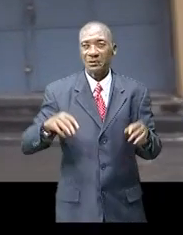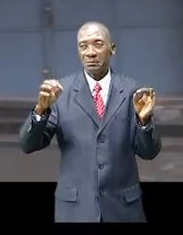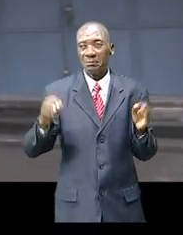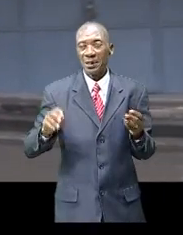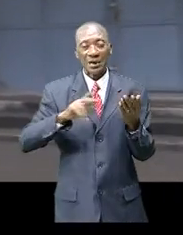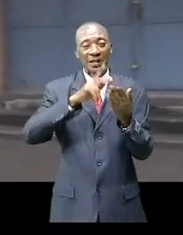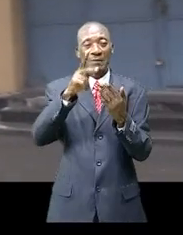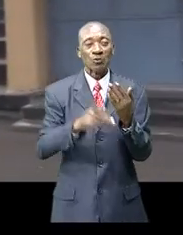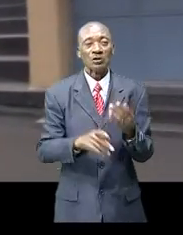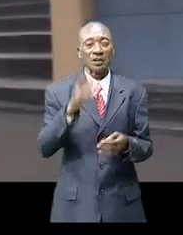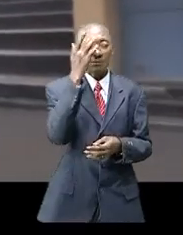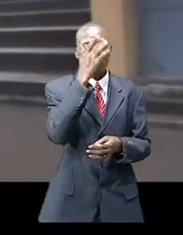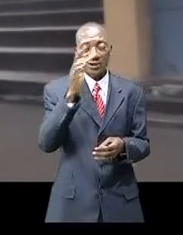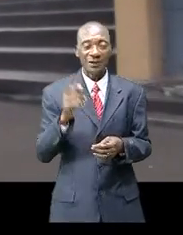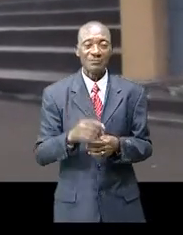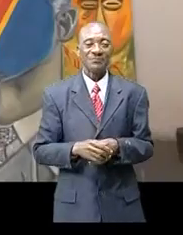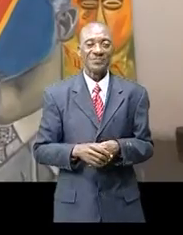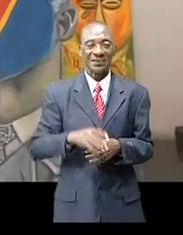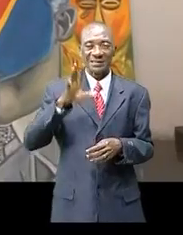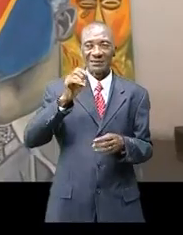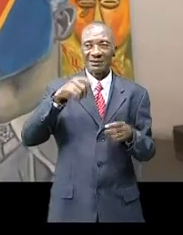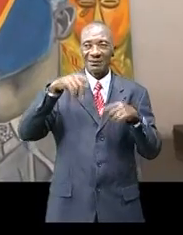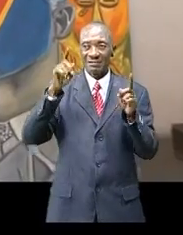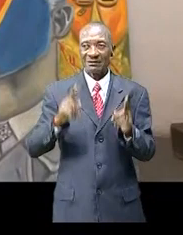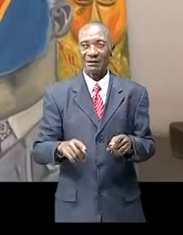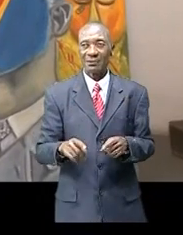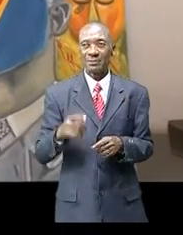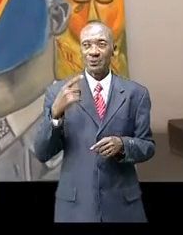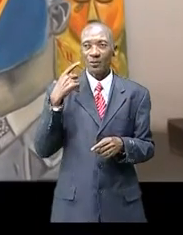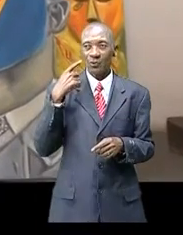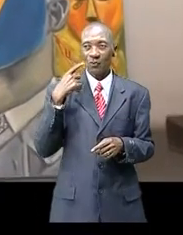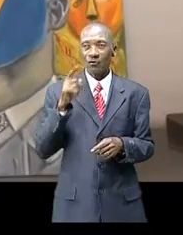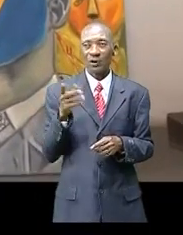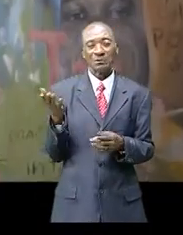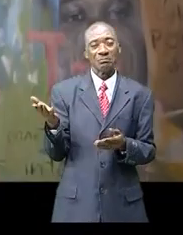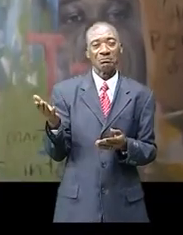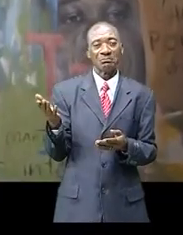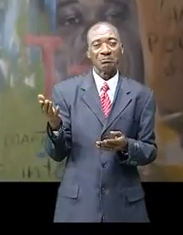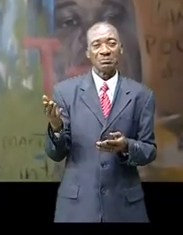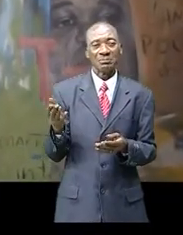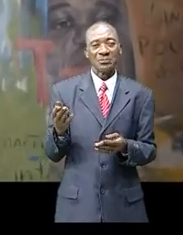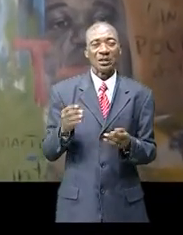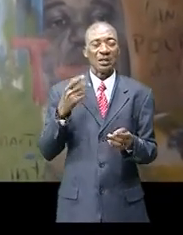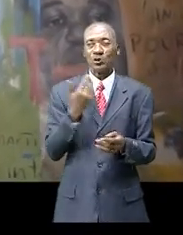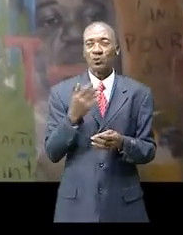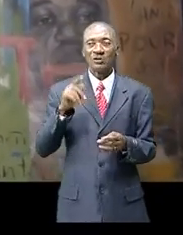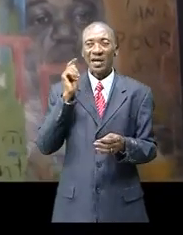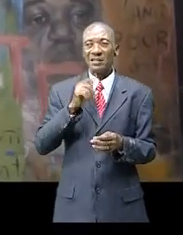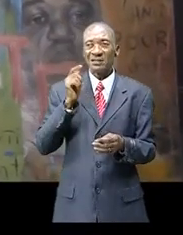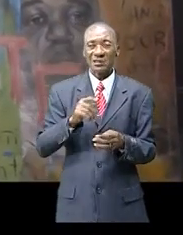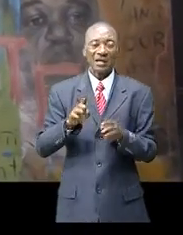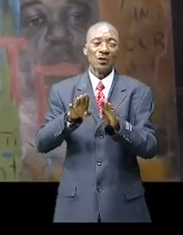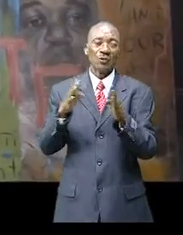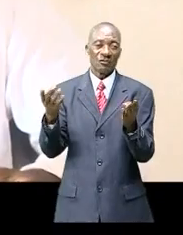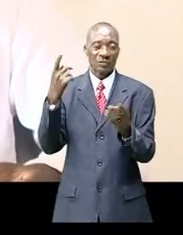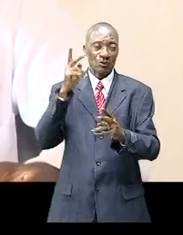avènement. 50 ans après sa construction, seul le musée est ouvert au grand public. Il dépend du ministère de Culture